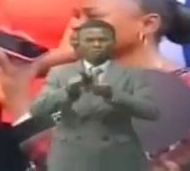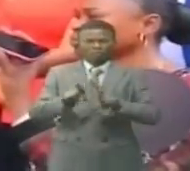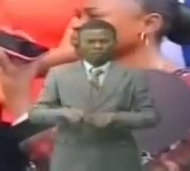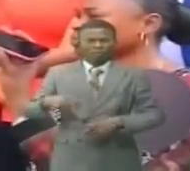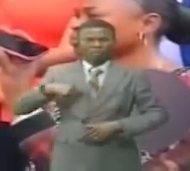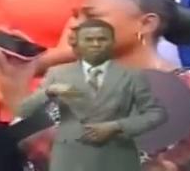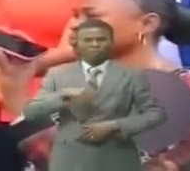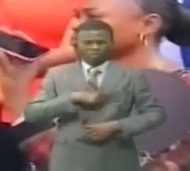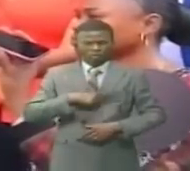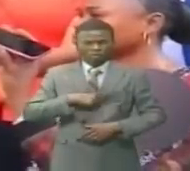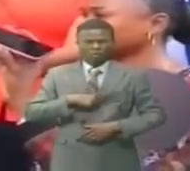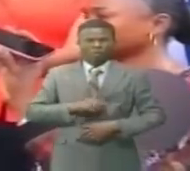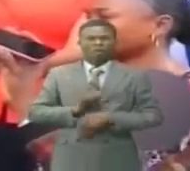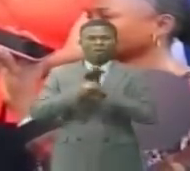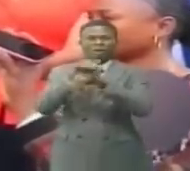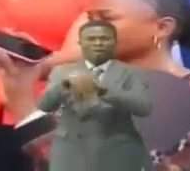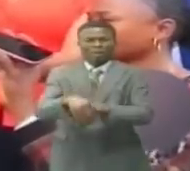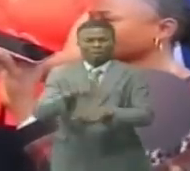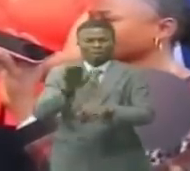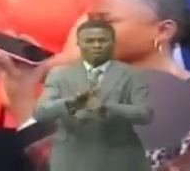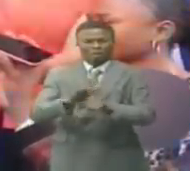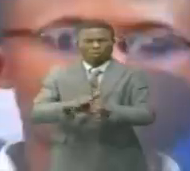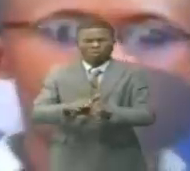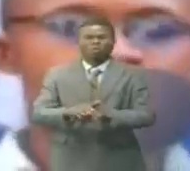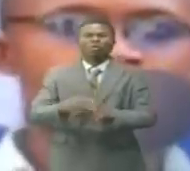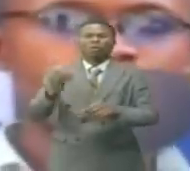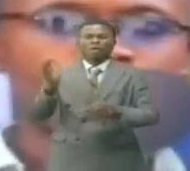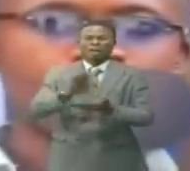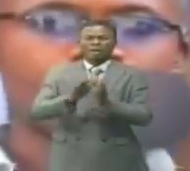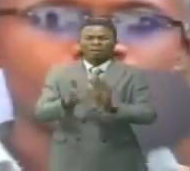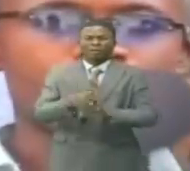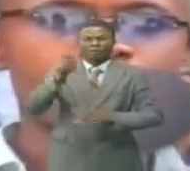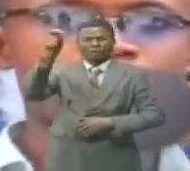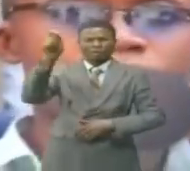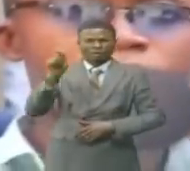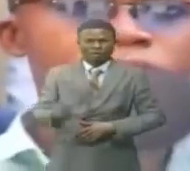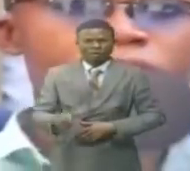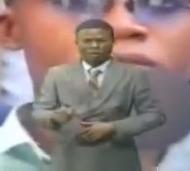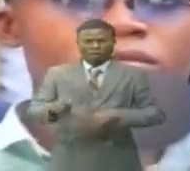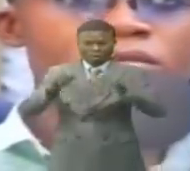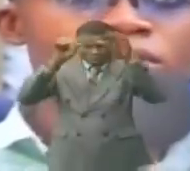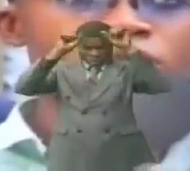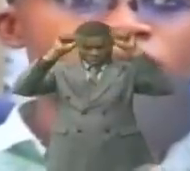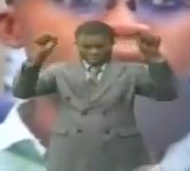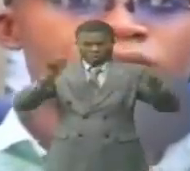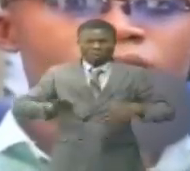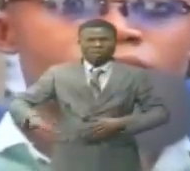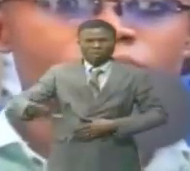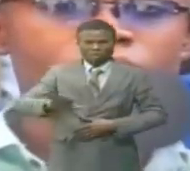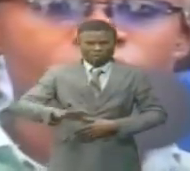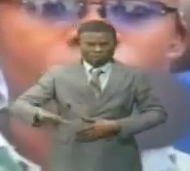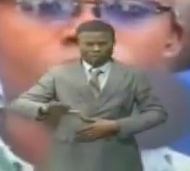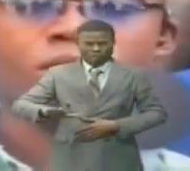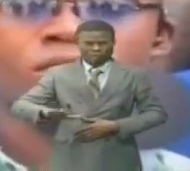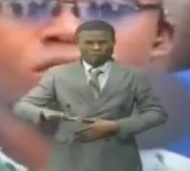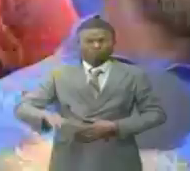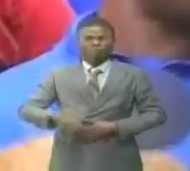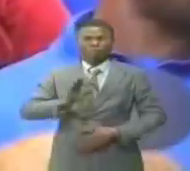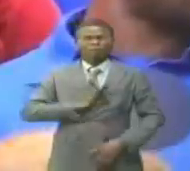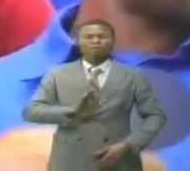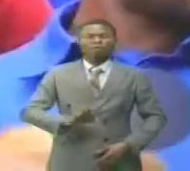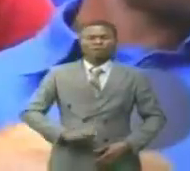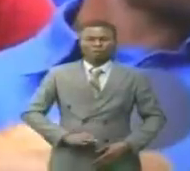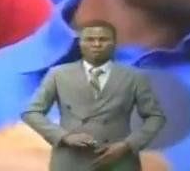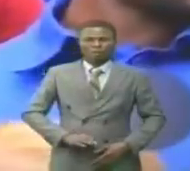allons répondre à l'appel du chef de l'État, son Excellence, Monsieur le Président de la République, Félix Antoine Tshisekedi